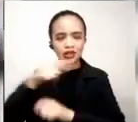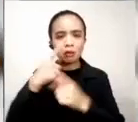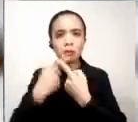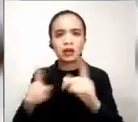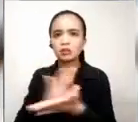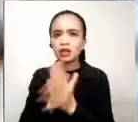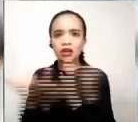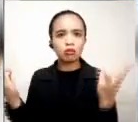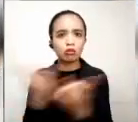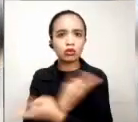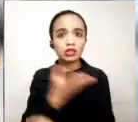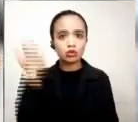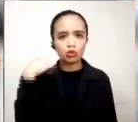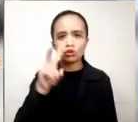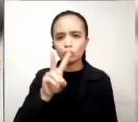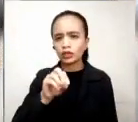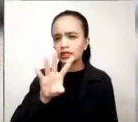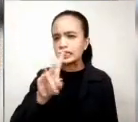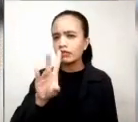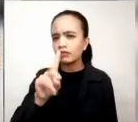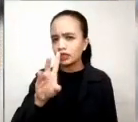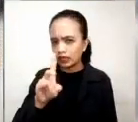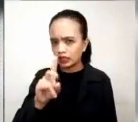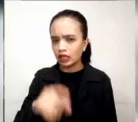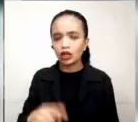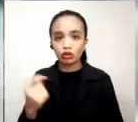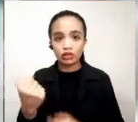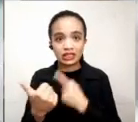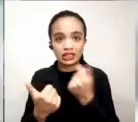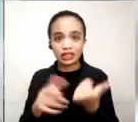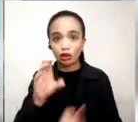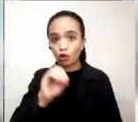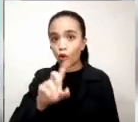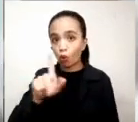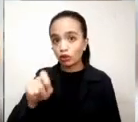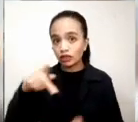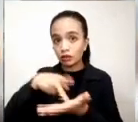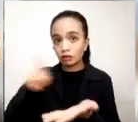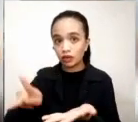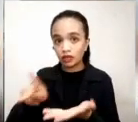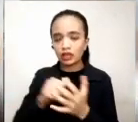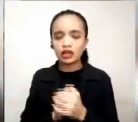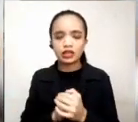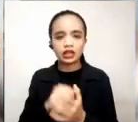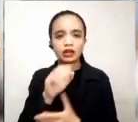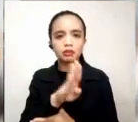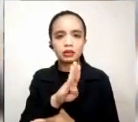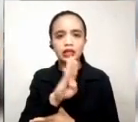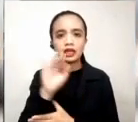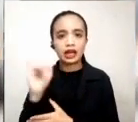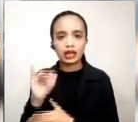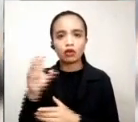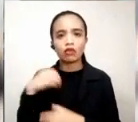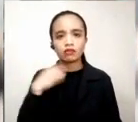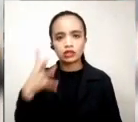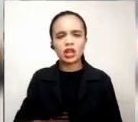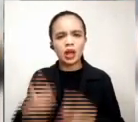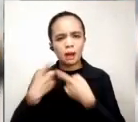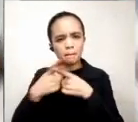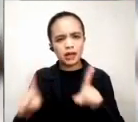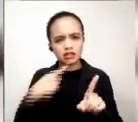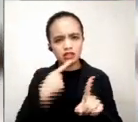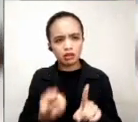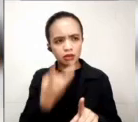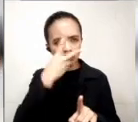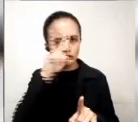2017 nang tanggalin ang overtime pay ng immigration officers. Pero giit ng mga whistleblower na sina Alison Chong